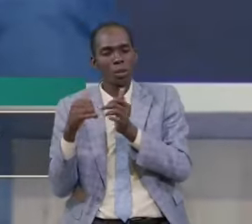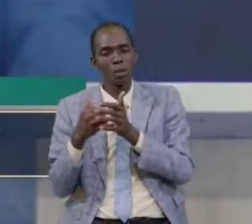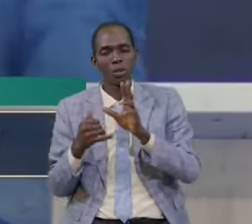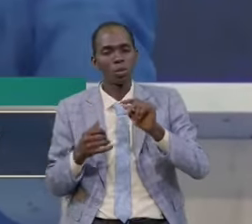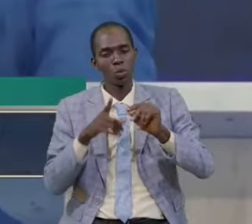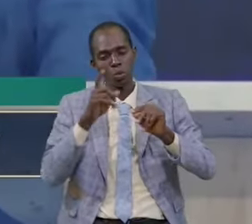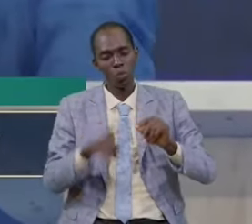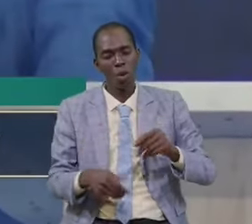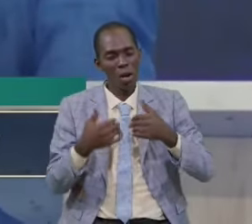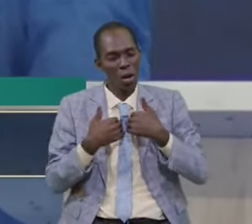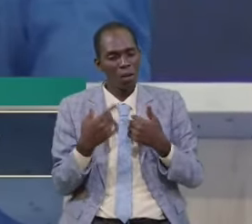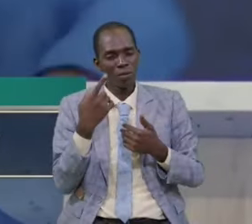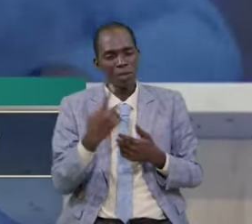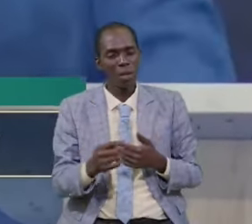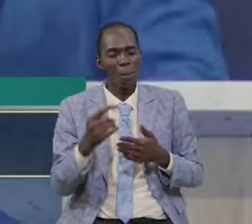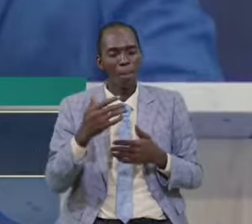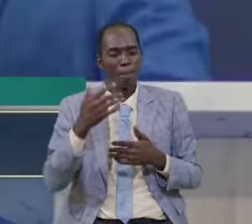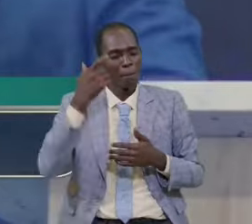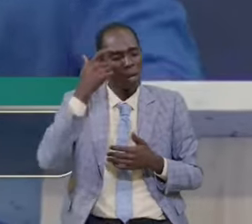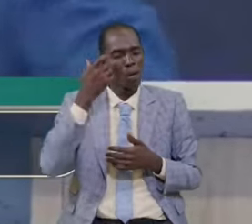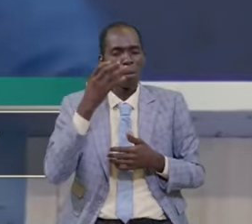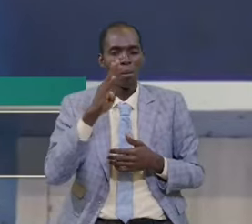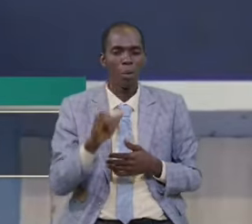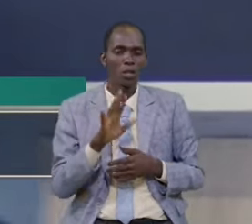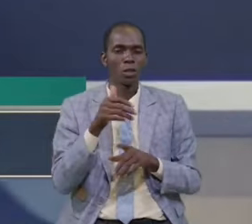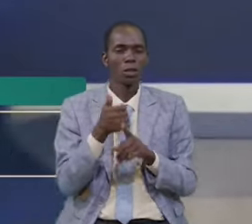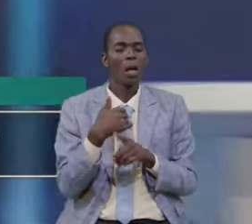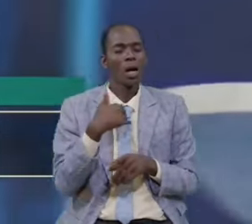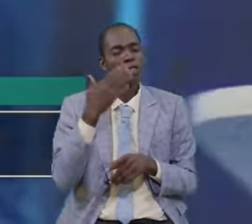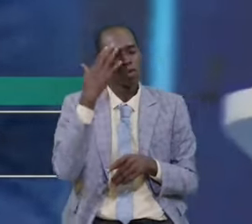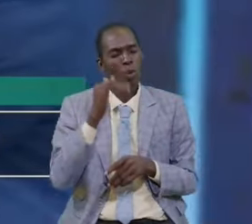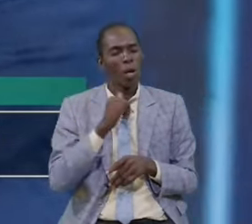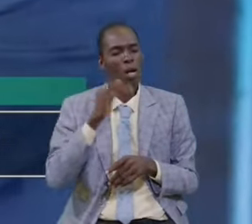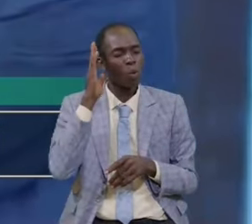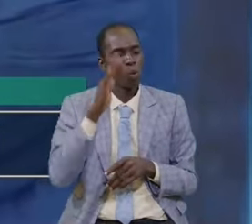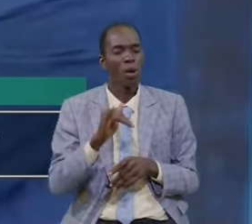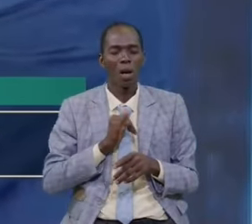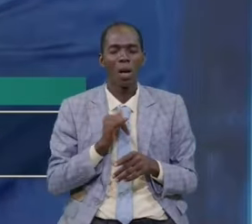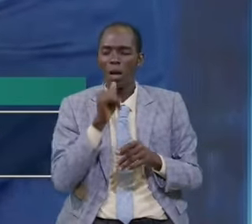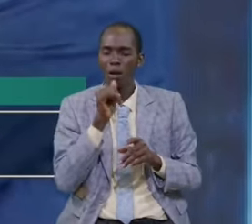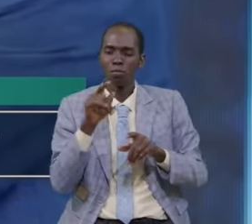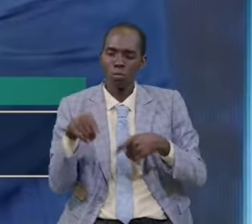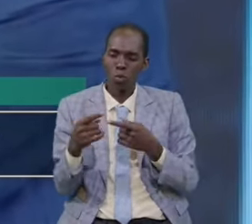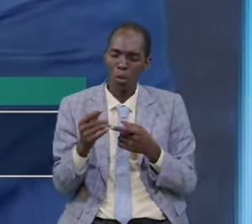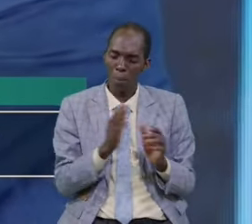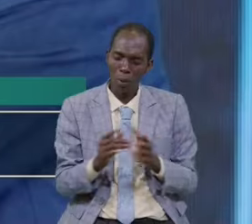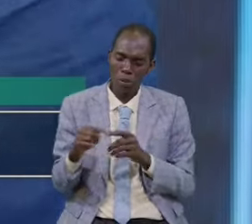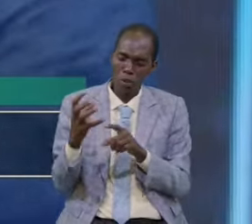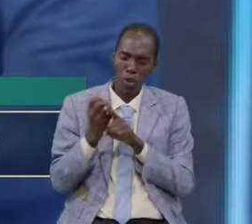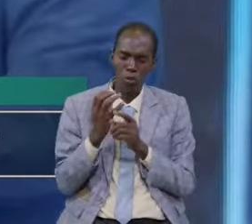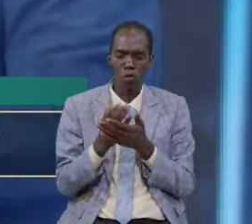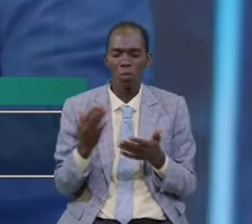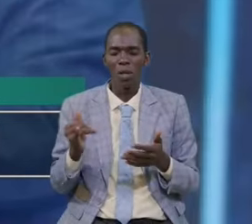Ah, je le ferai, je dois, je vais quelque part, je vais réaliser quelque chose, j'abandonne toutes ces voies